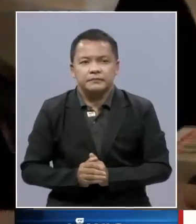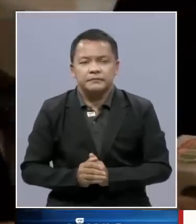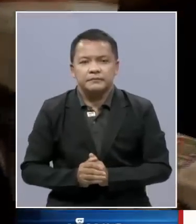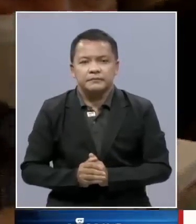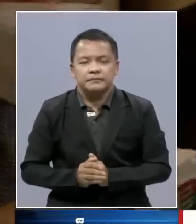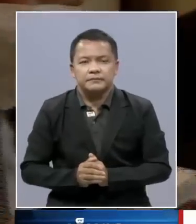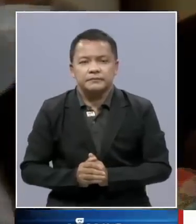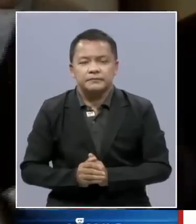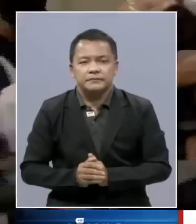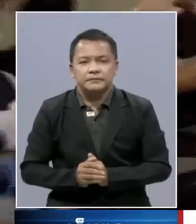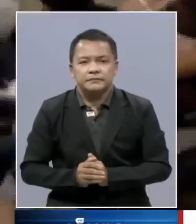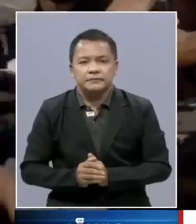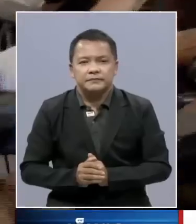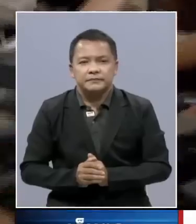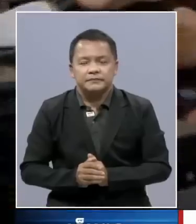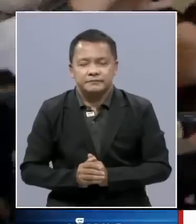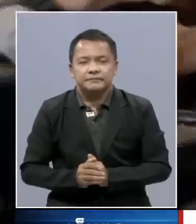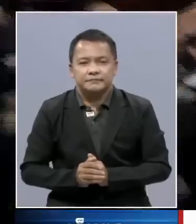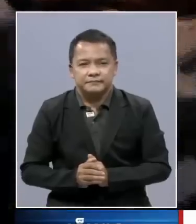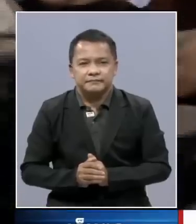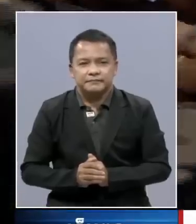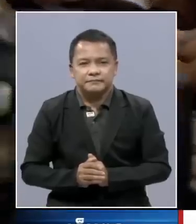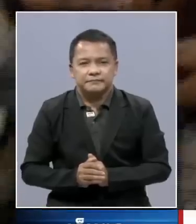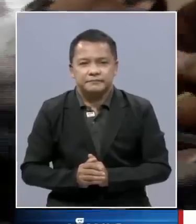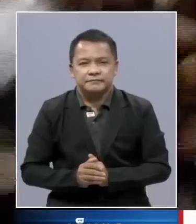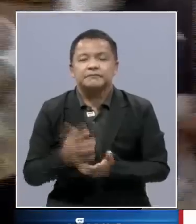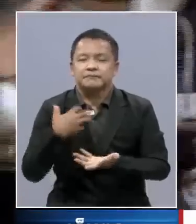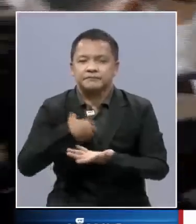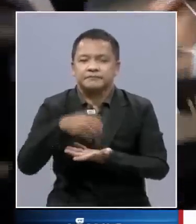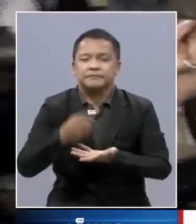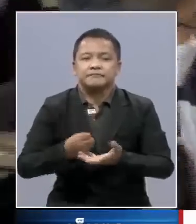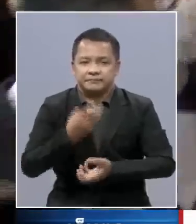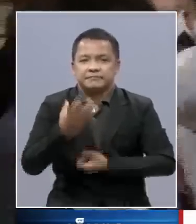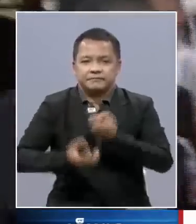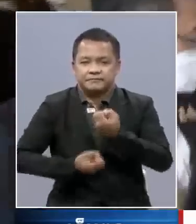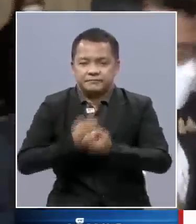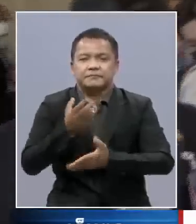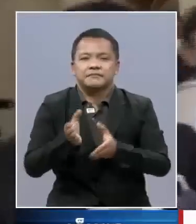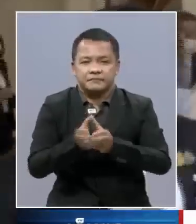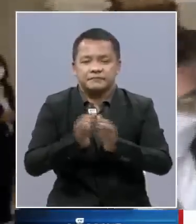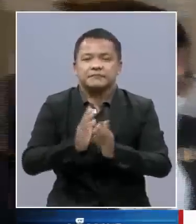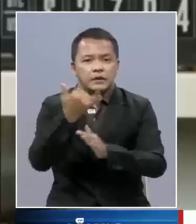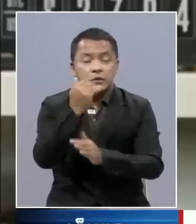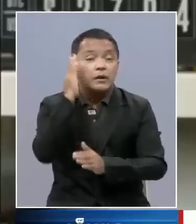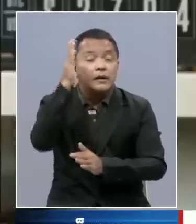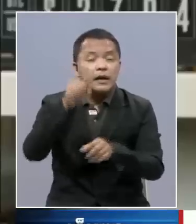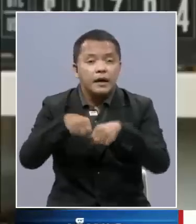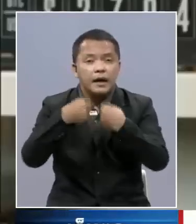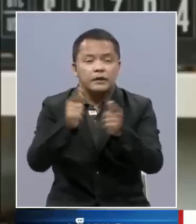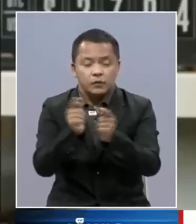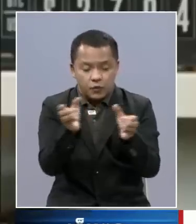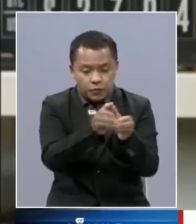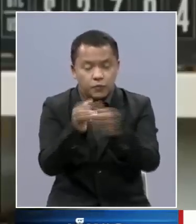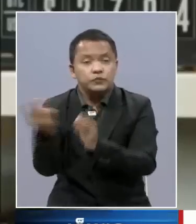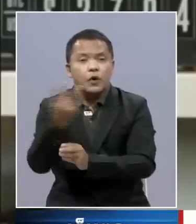งมี ความร้อนเนี่ยนะครับก็เป็นความเห็นอีกด้านนึงแล้วกันนะครับก็ แนะนำให้ทางสอง